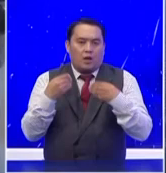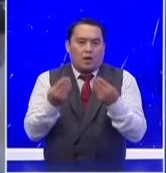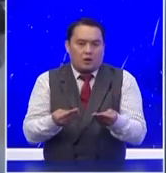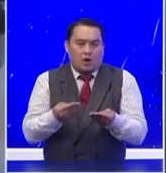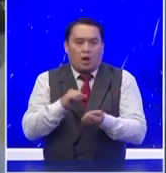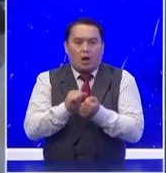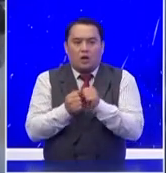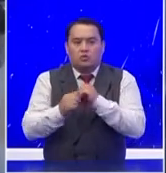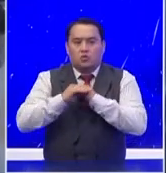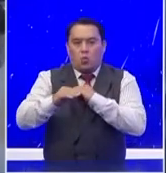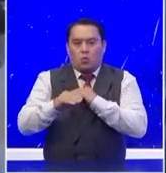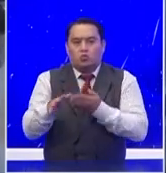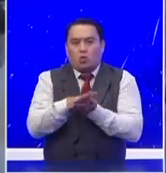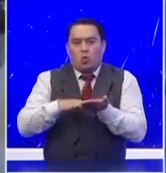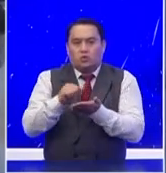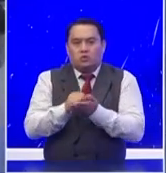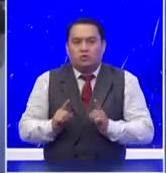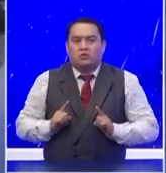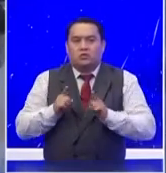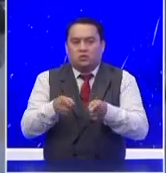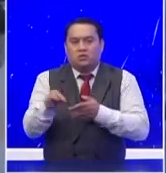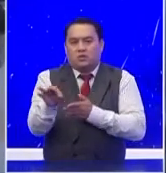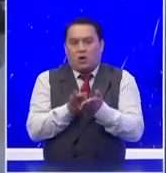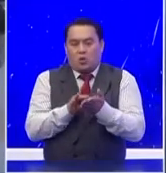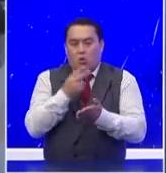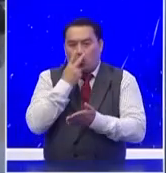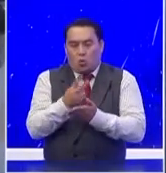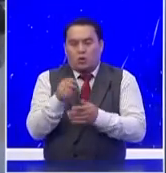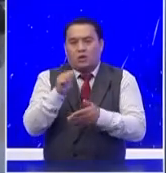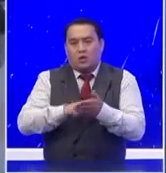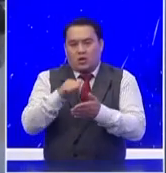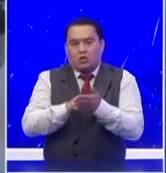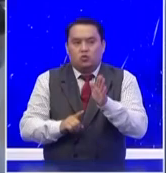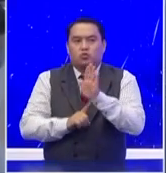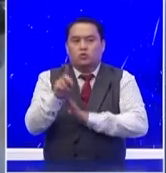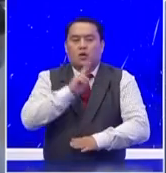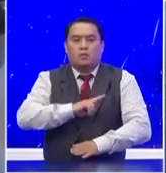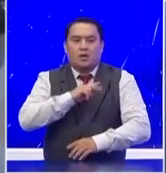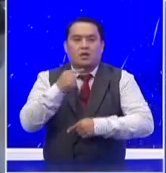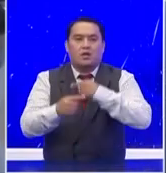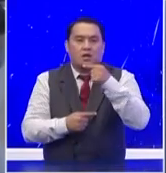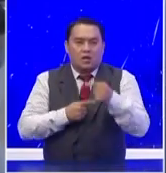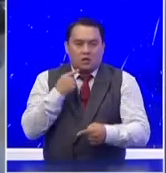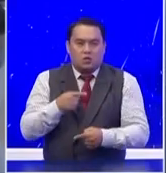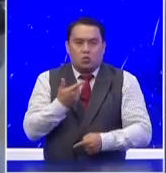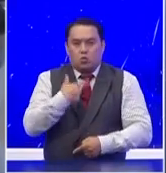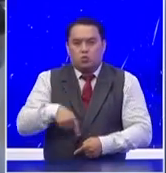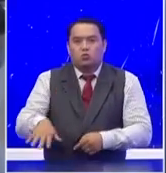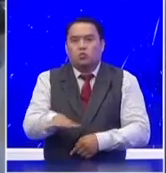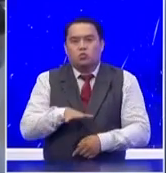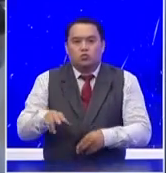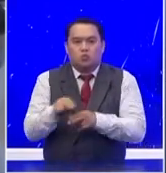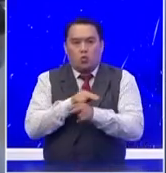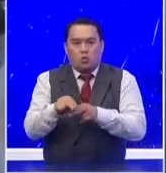Жолда асфальттың бұзылуы болса, бірден жөндеуге тұрсамыз. Қазір ескерту бойынша жұмыстарды бастап кеттік. Келер айда өзіміздің учаскедегі